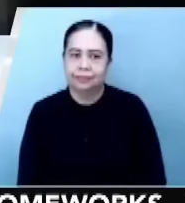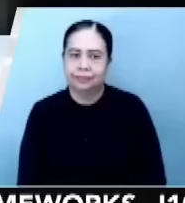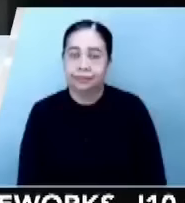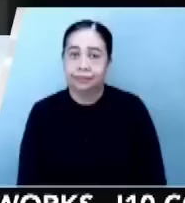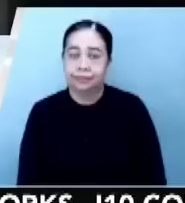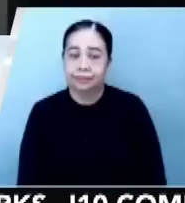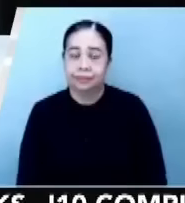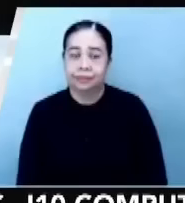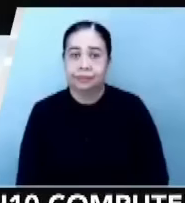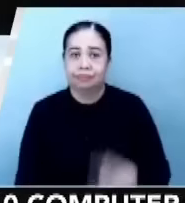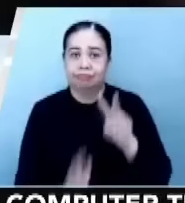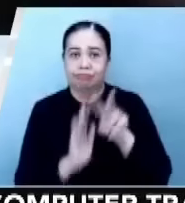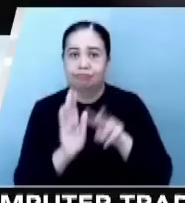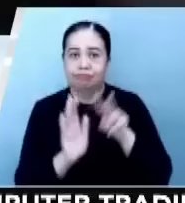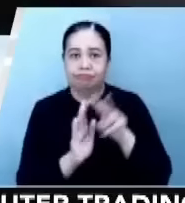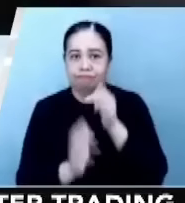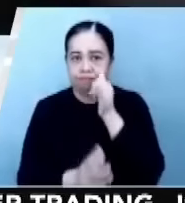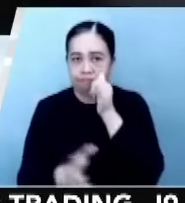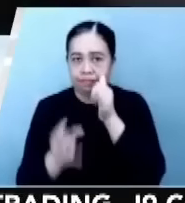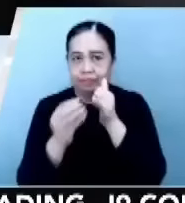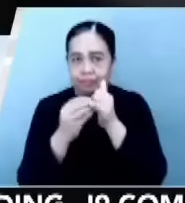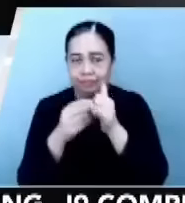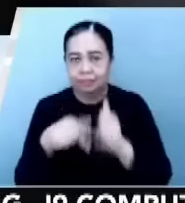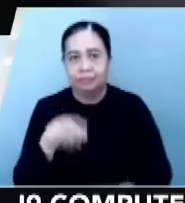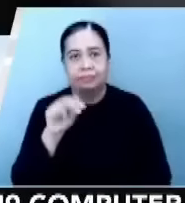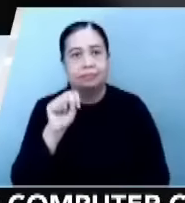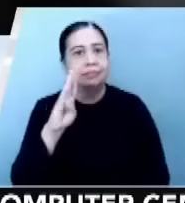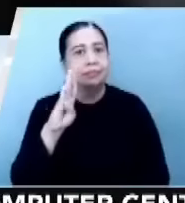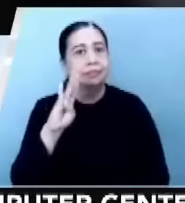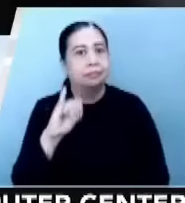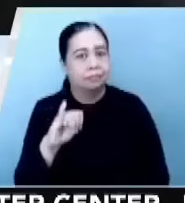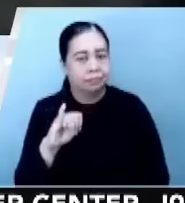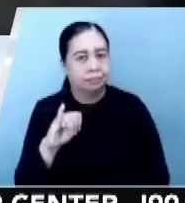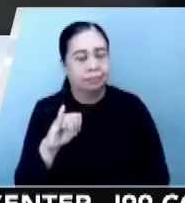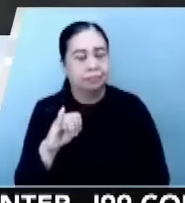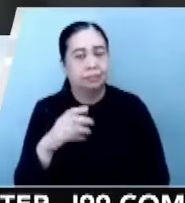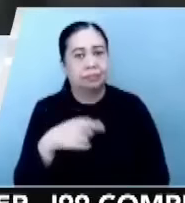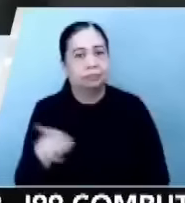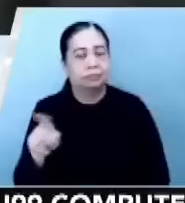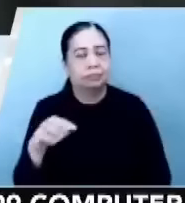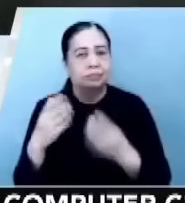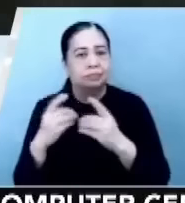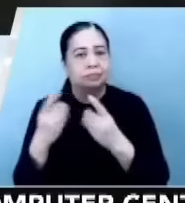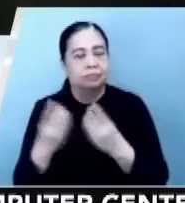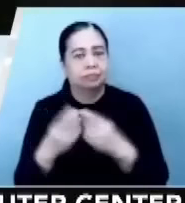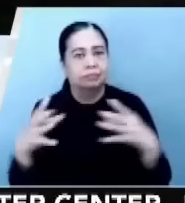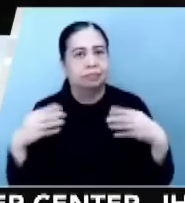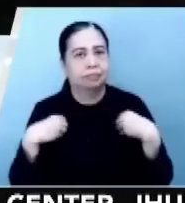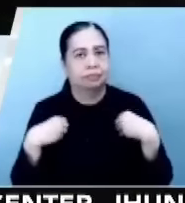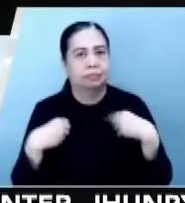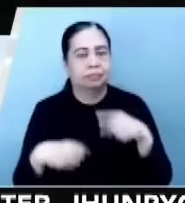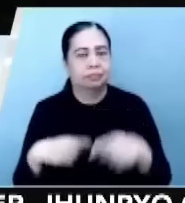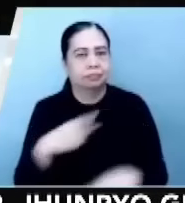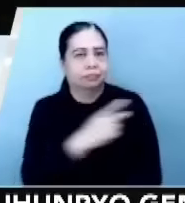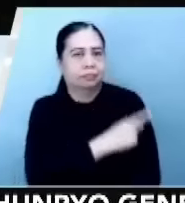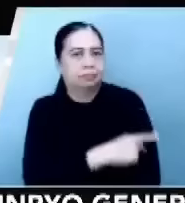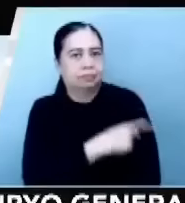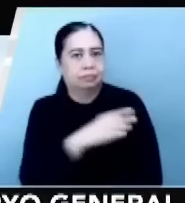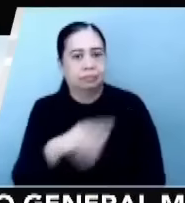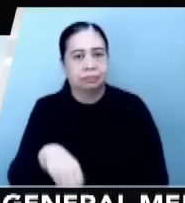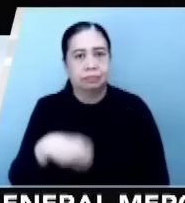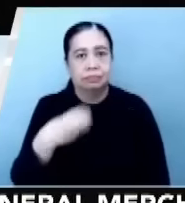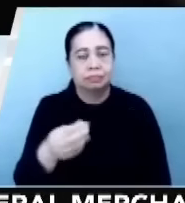Kuhang-kuha sa surveillance video ng National Bureau of Investigation Public Corruption Division ang pagtanggap ng pasyente at pagre-reseta ng